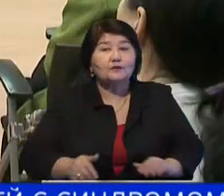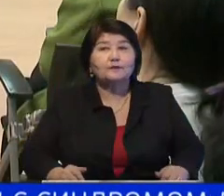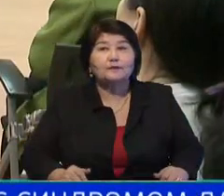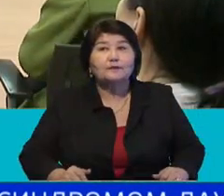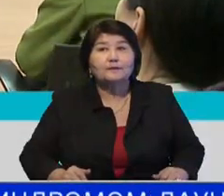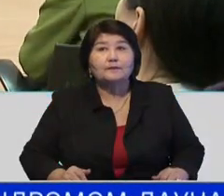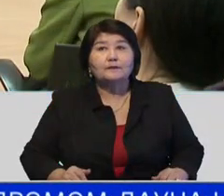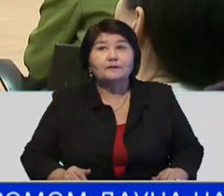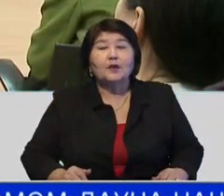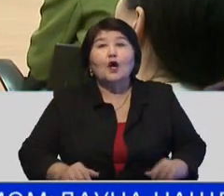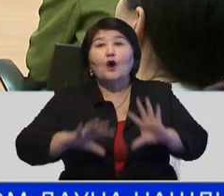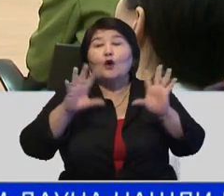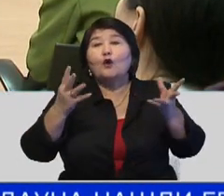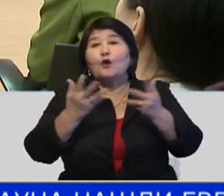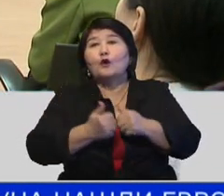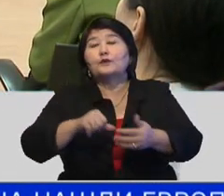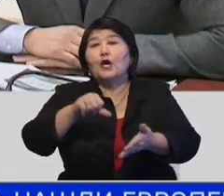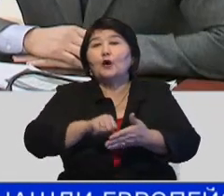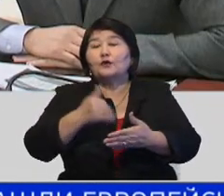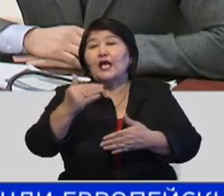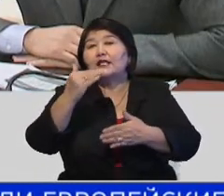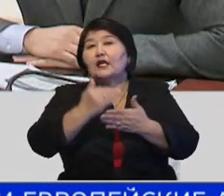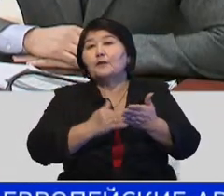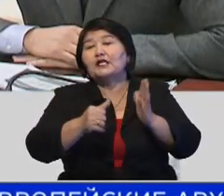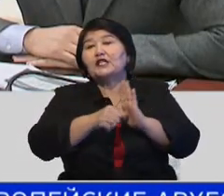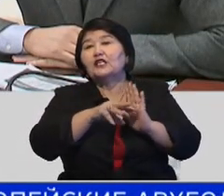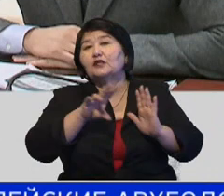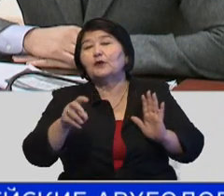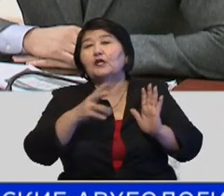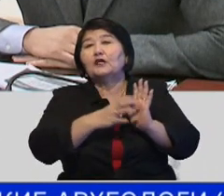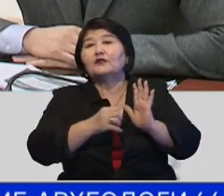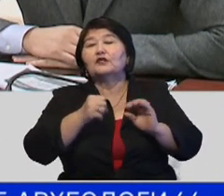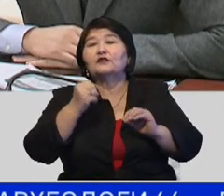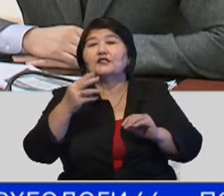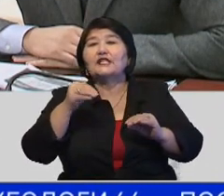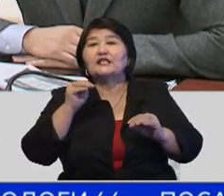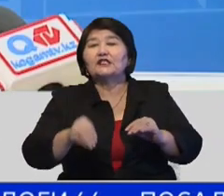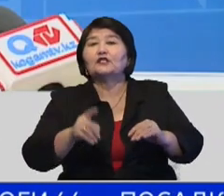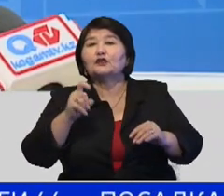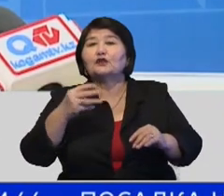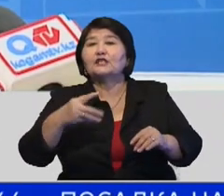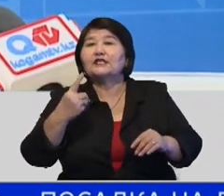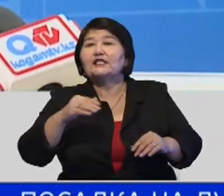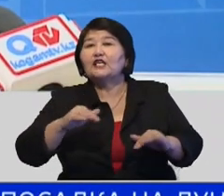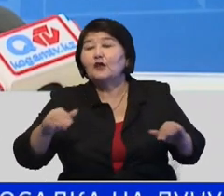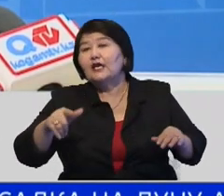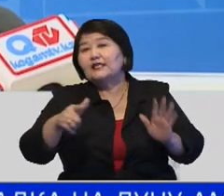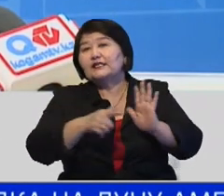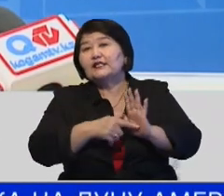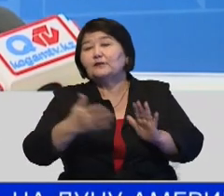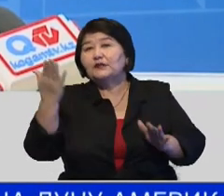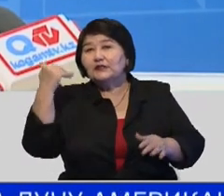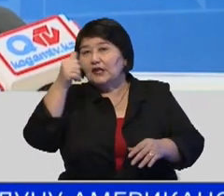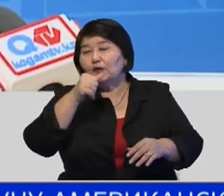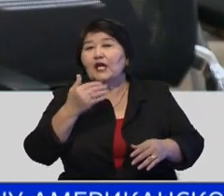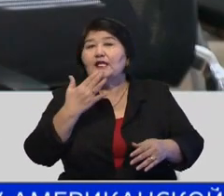условий общее количество участников данной программы 6.9 2019.1 ребёнок Всем им за прошлый